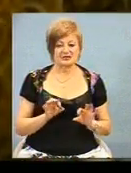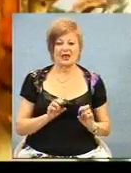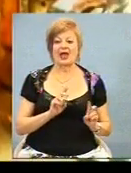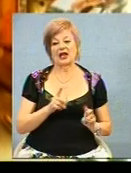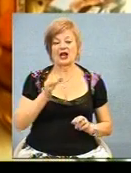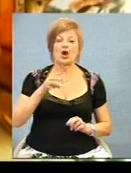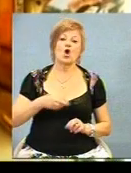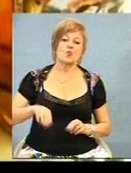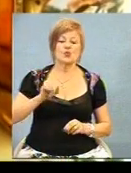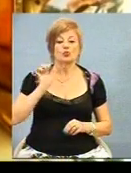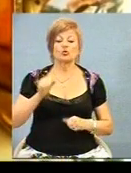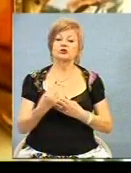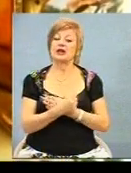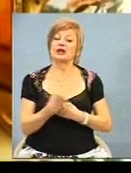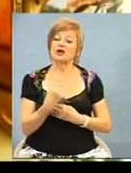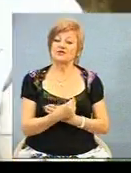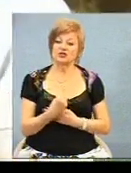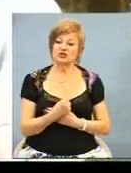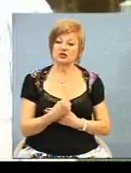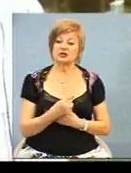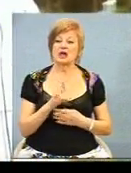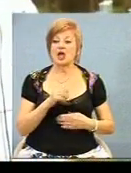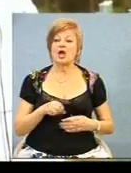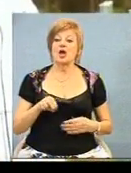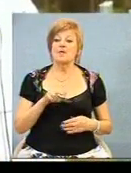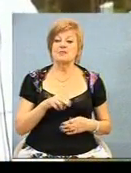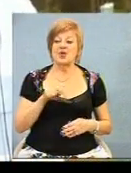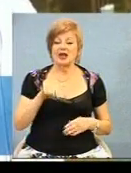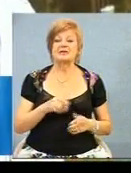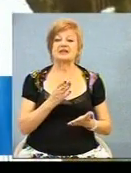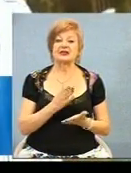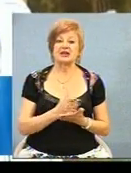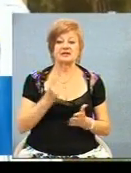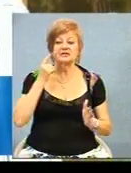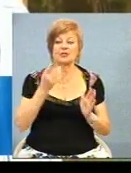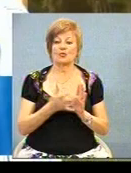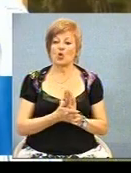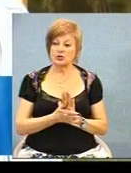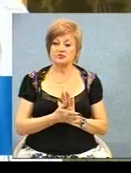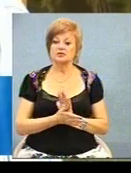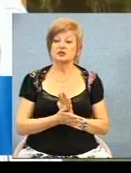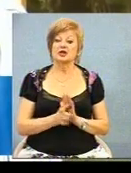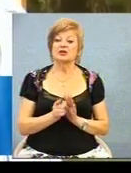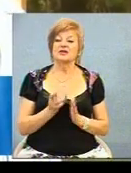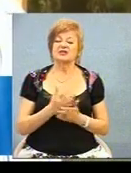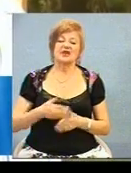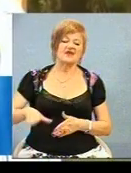які мед має лікувальні властивості. У меду є таке поняття, як лізоцим, в якому знаходяться